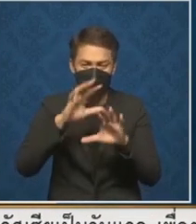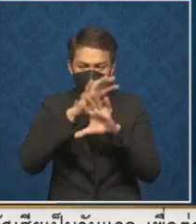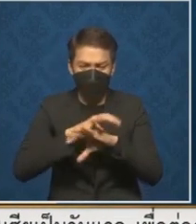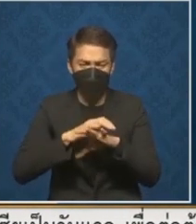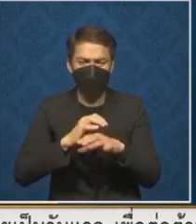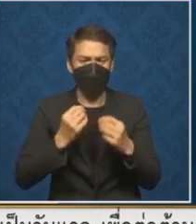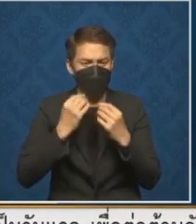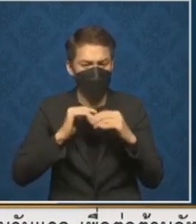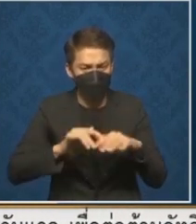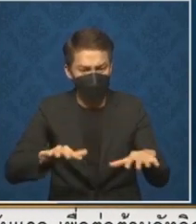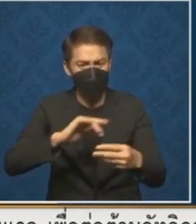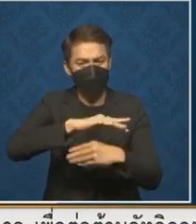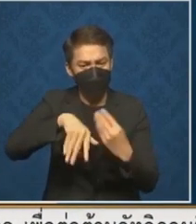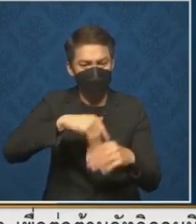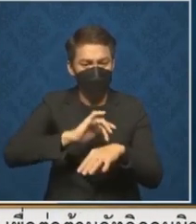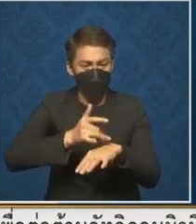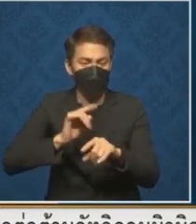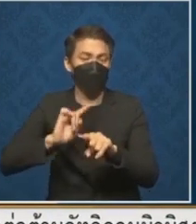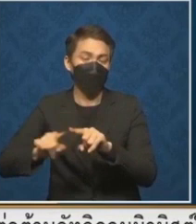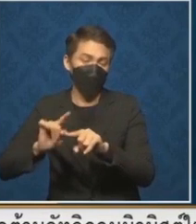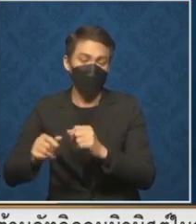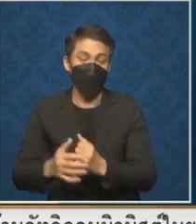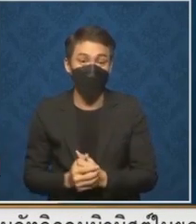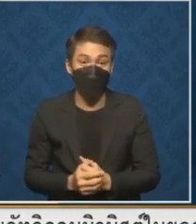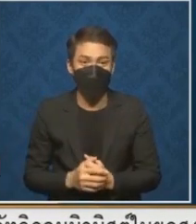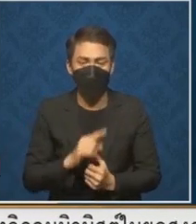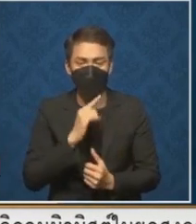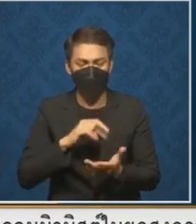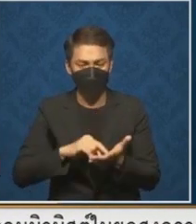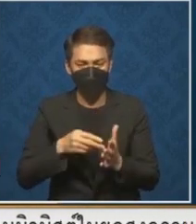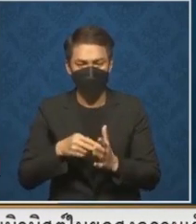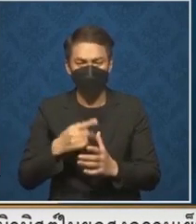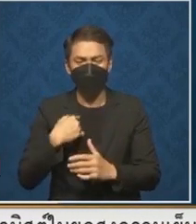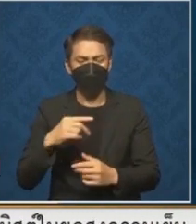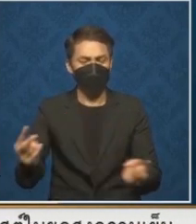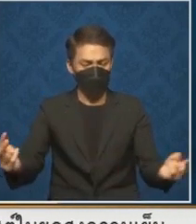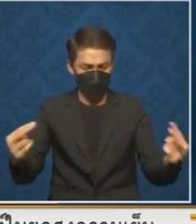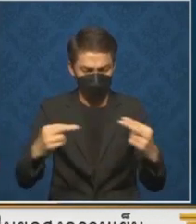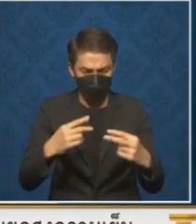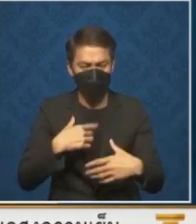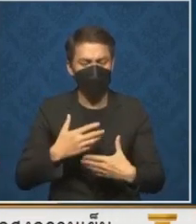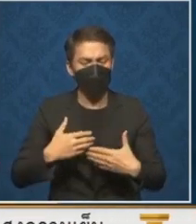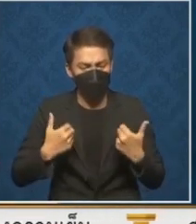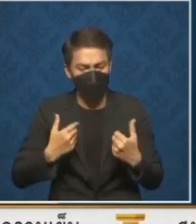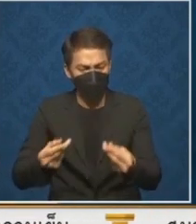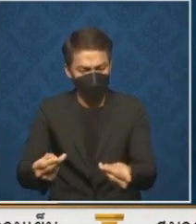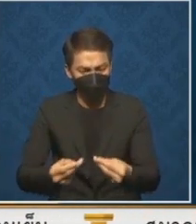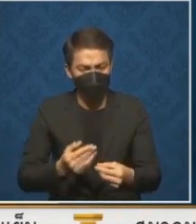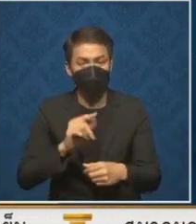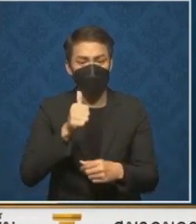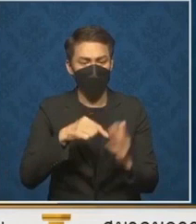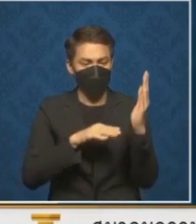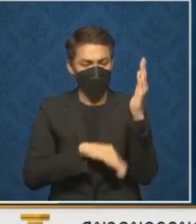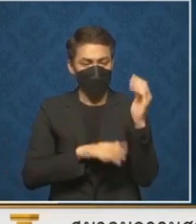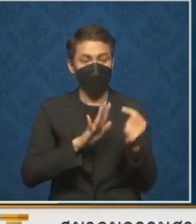แล้วผมคิดวาสิ่งที่ชาติอื่ไม่มในอาเซีนก็ค hospitality ก็คอความไหนสองคนทจะต้อนรบเข้ามาซึเมืองเหานี้